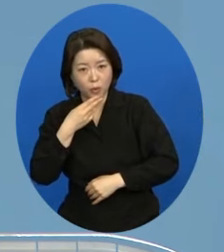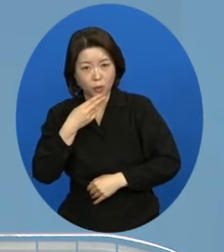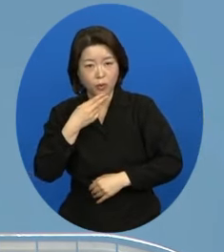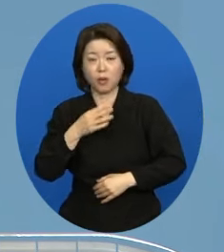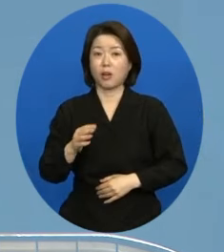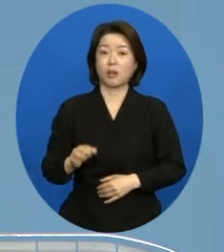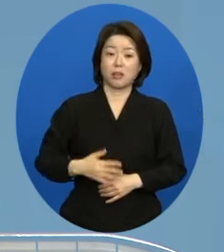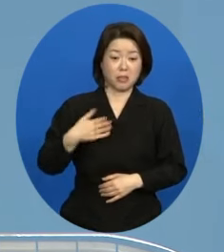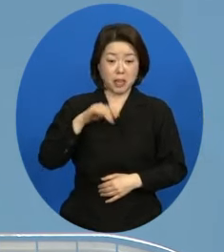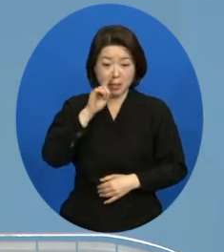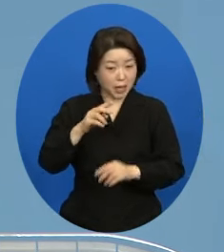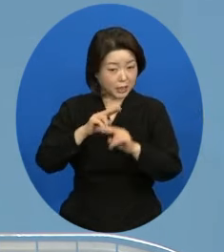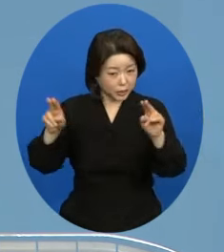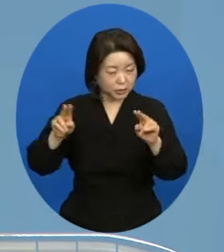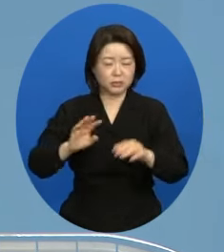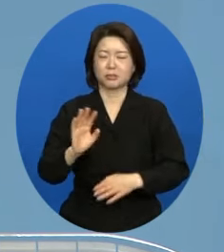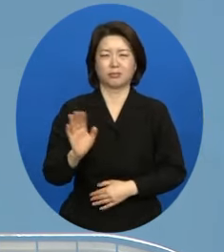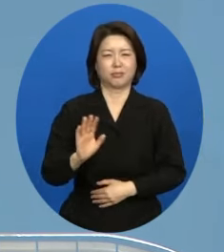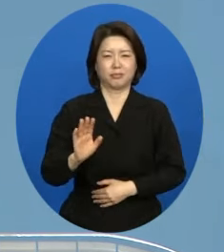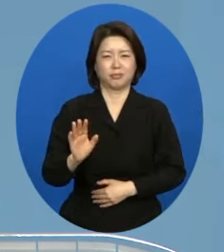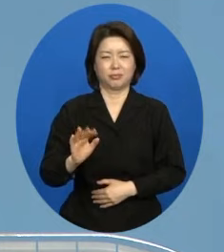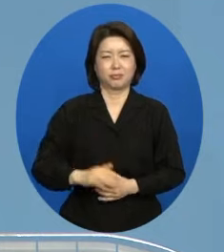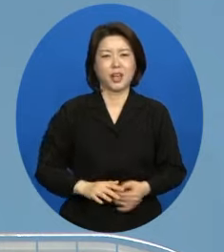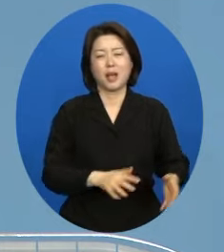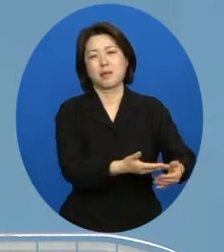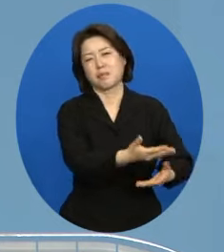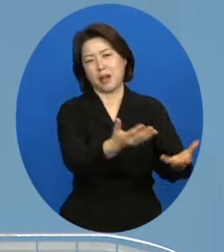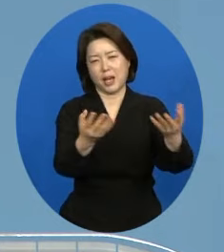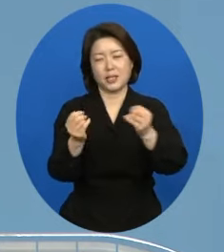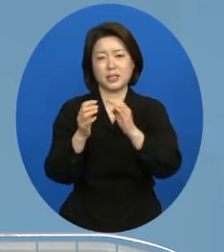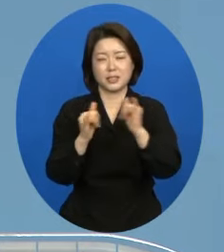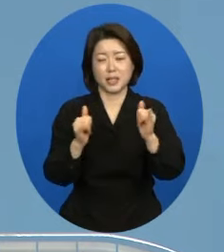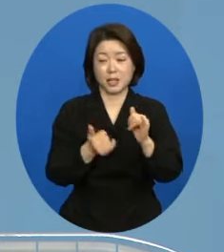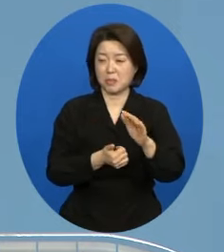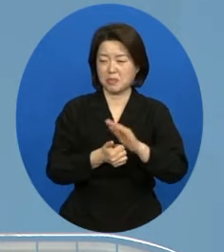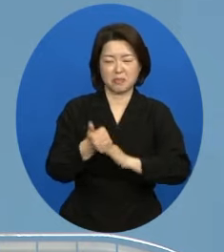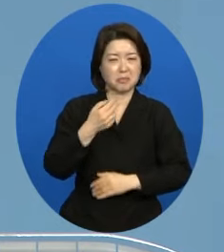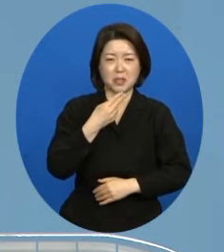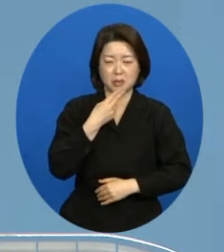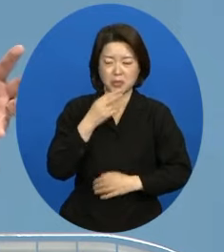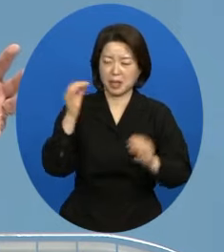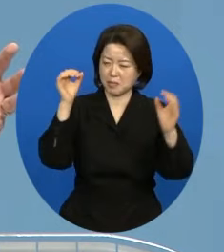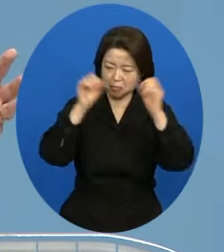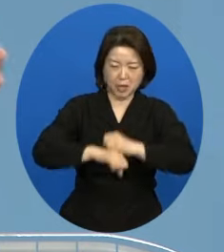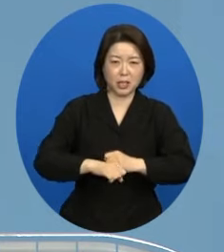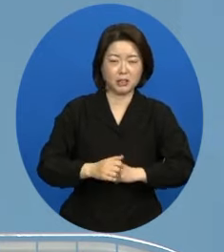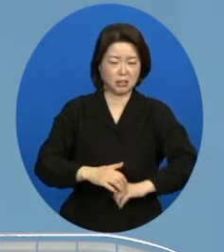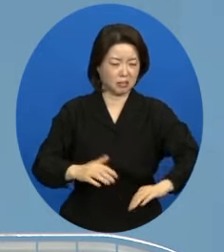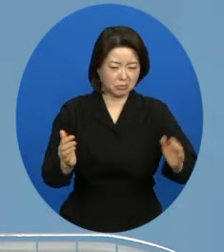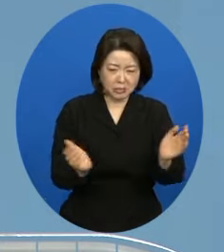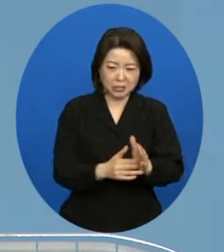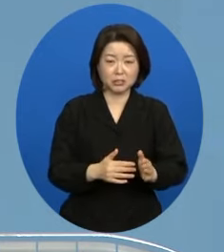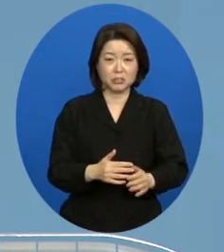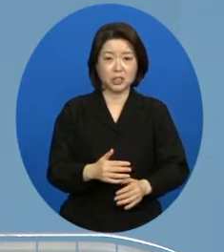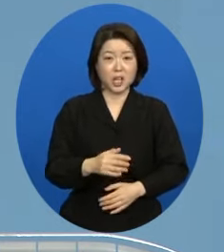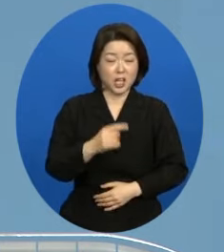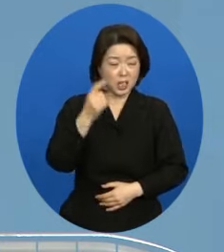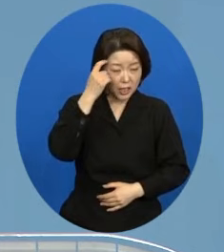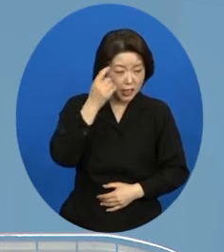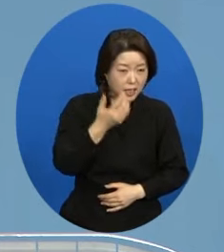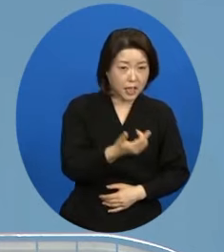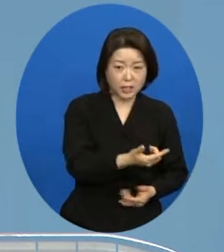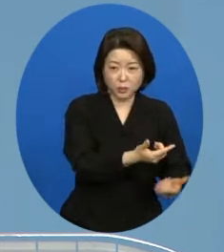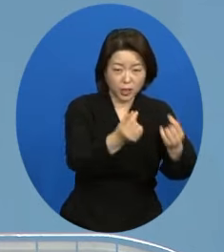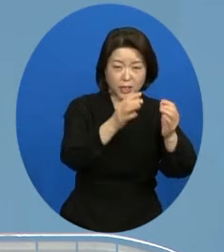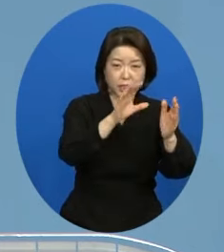취소해라고 하지 않고 많은 사람들이 다 이제는 희망이 없다 망했다 끝이구나 할 그때에도